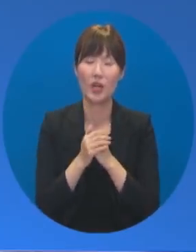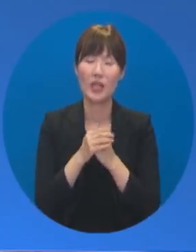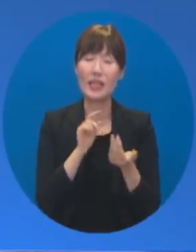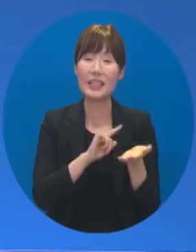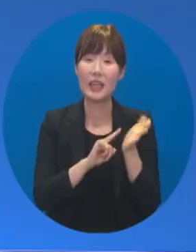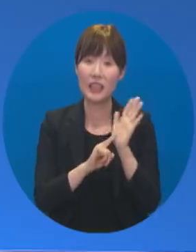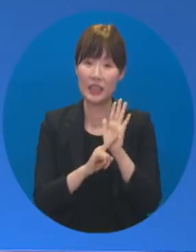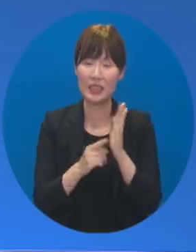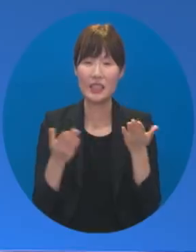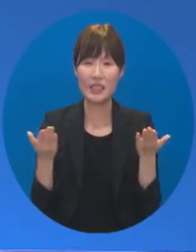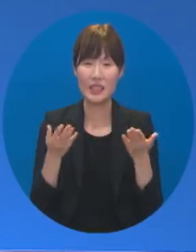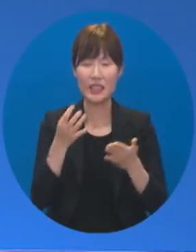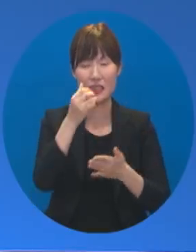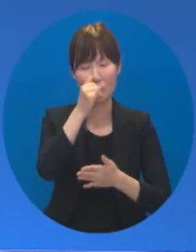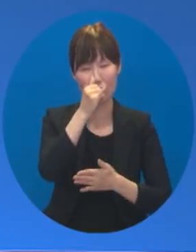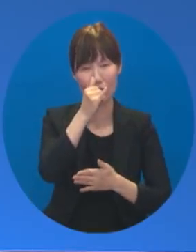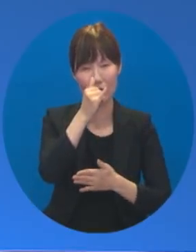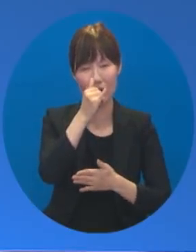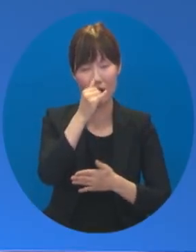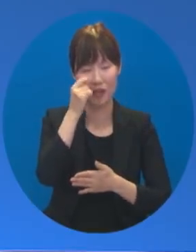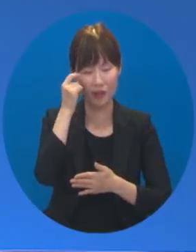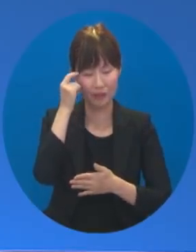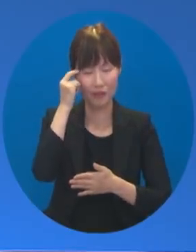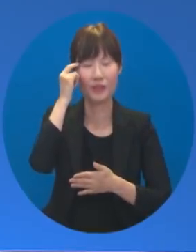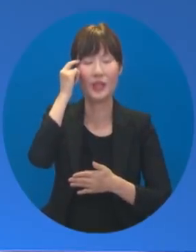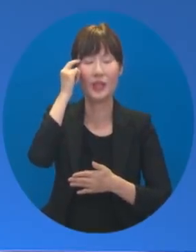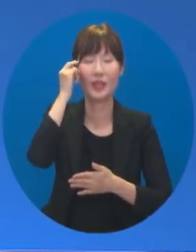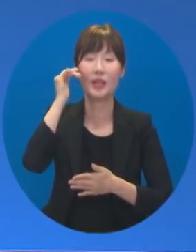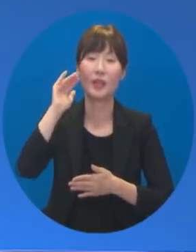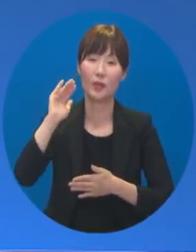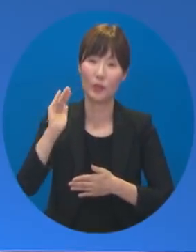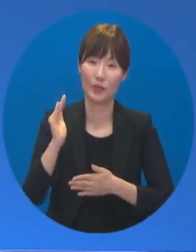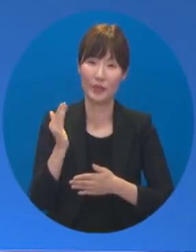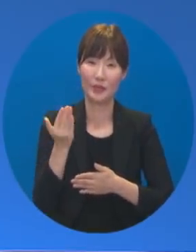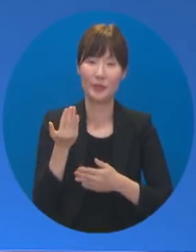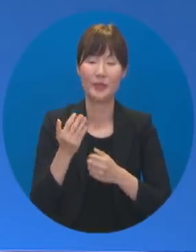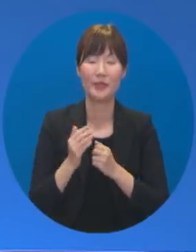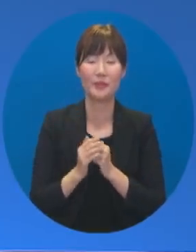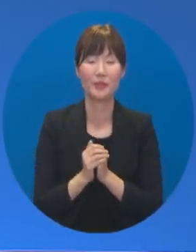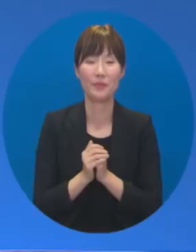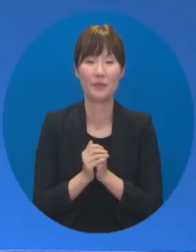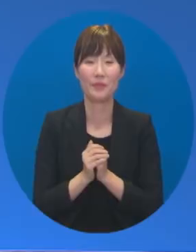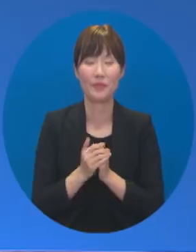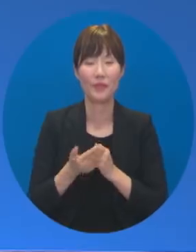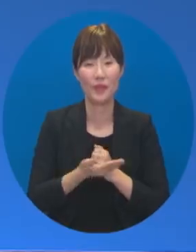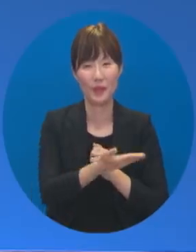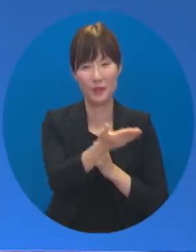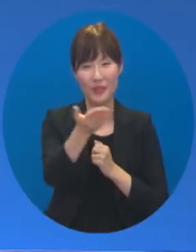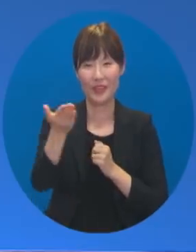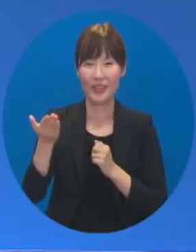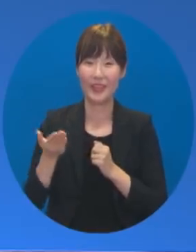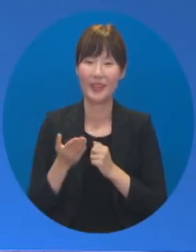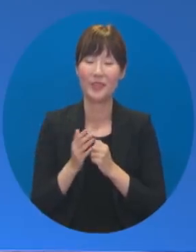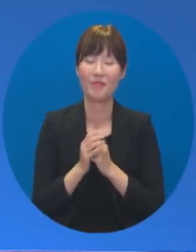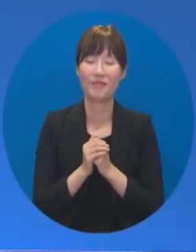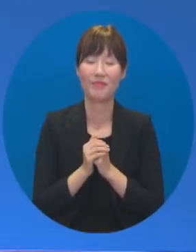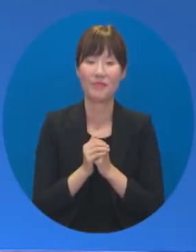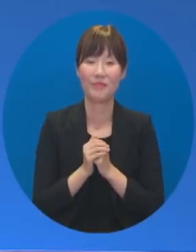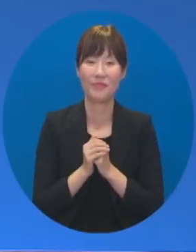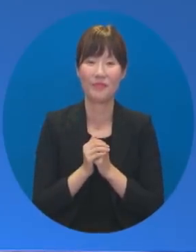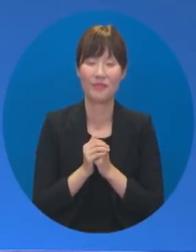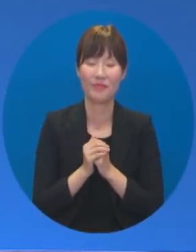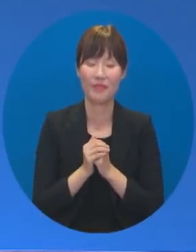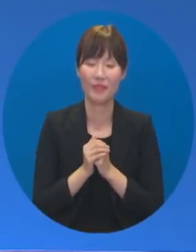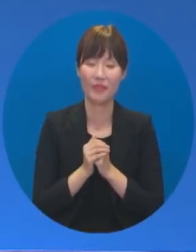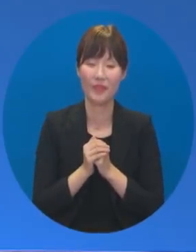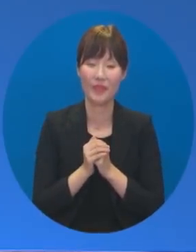나타내시는 일이 계셨구나라는 것을 알게 되었습니다. 그래서 여러분들에게 네, 그것들을